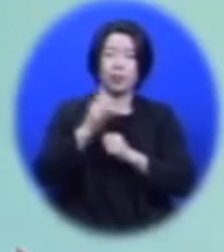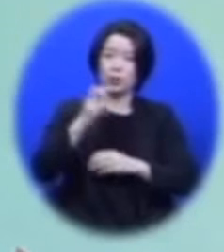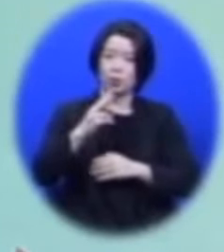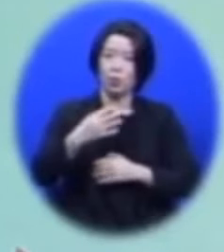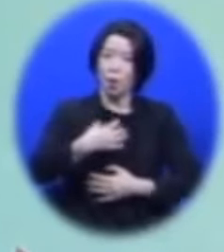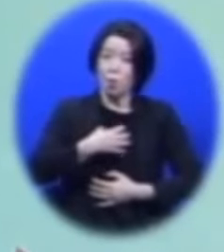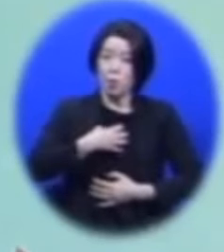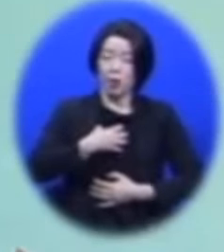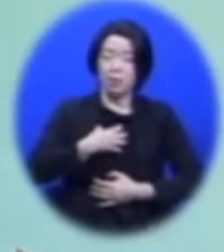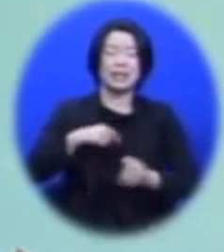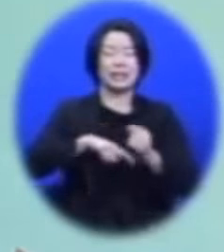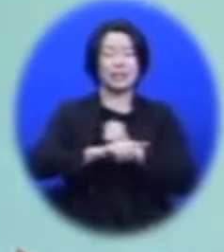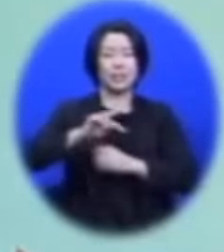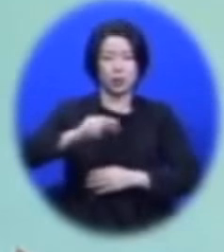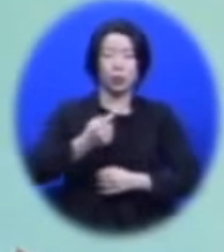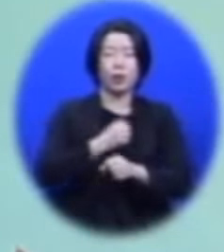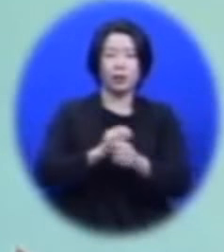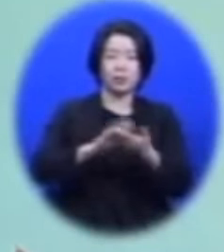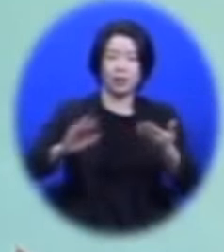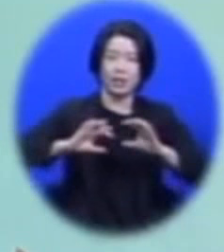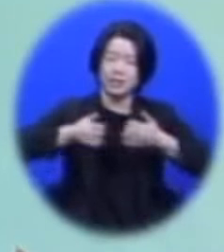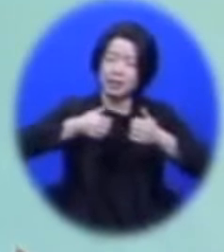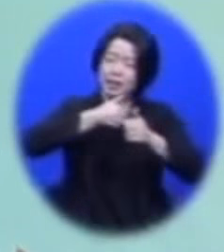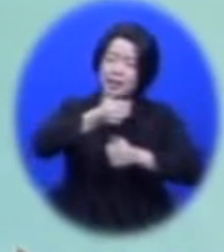위험한 개념이기도 합니다. 세상을 이긴다.